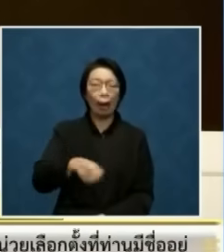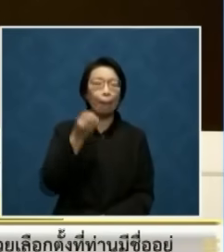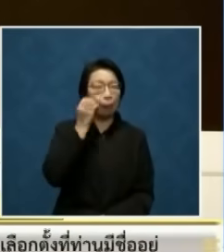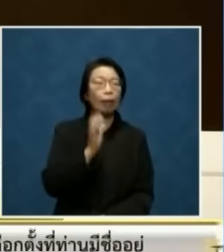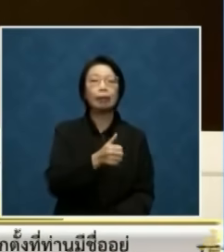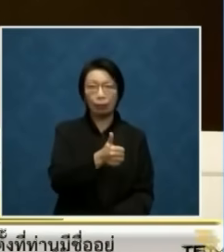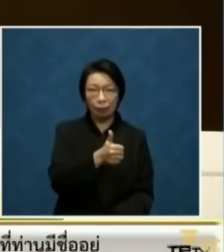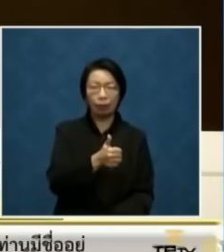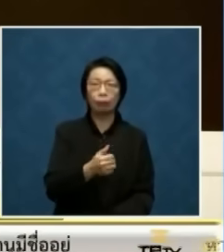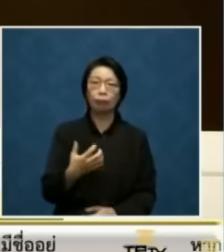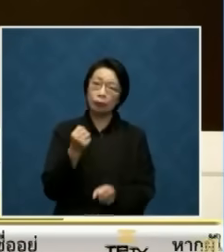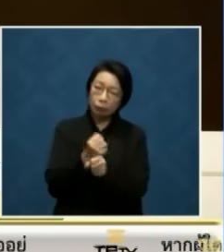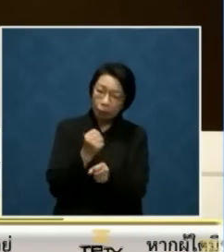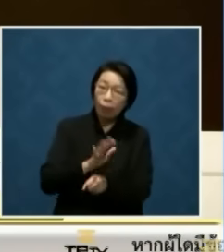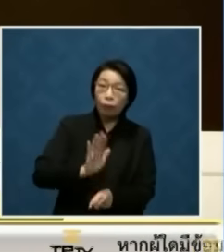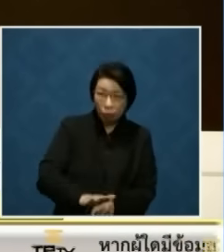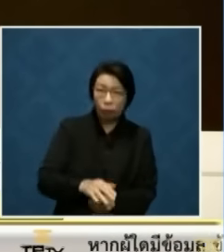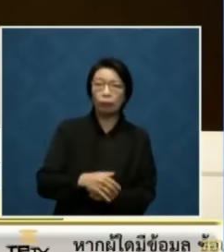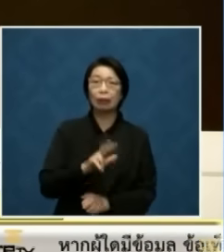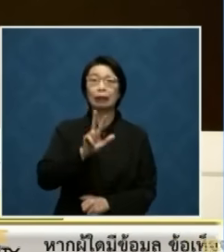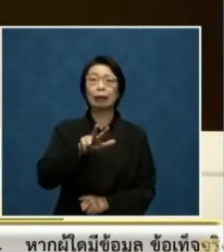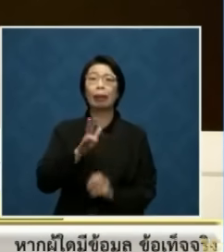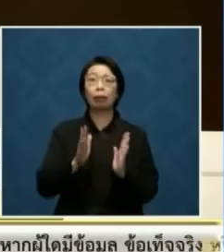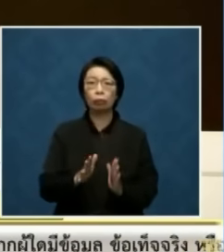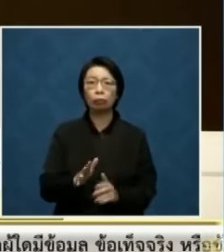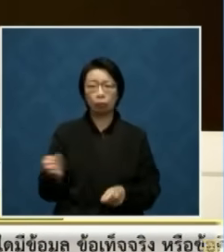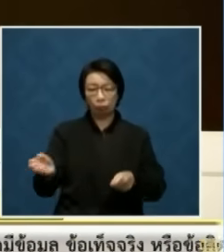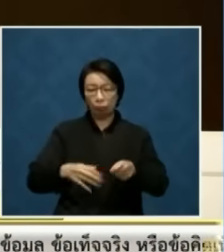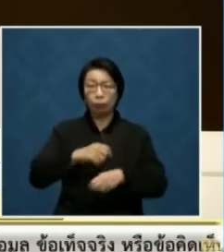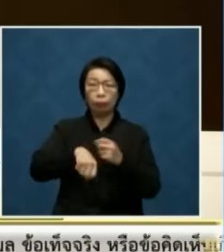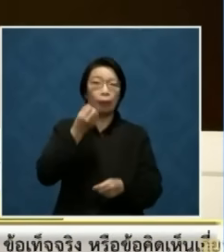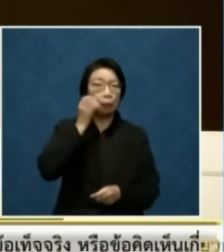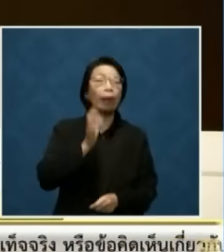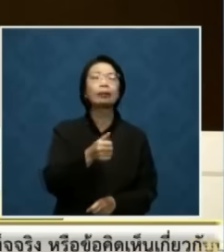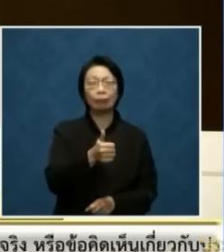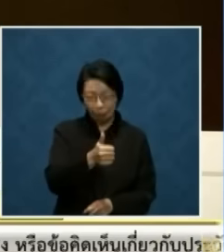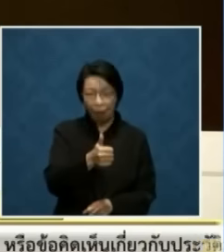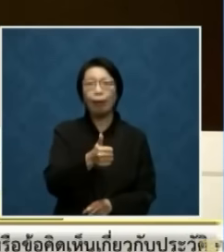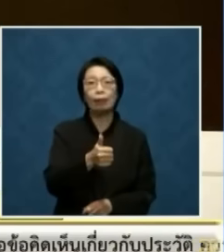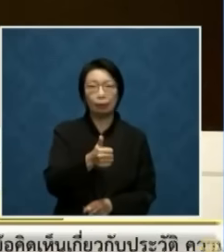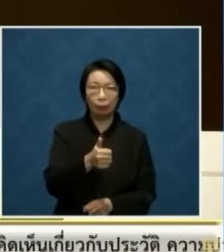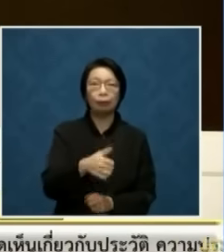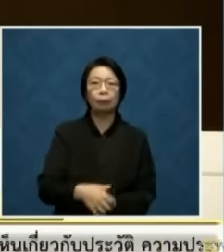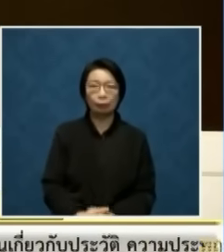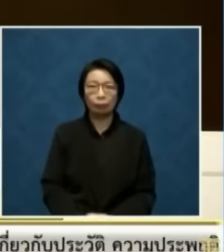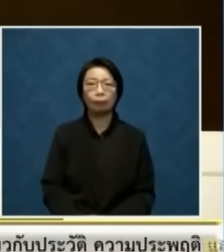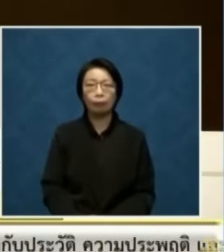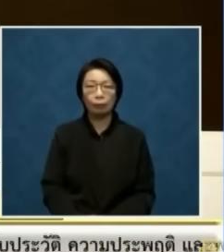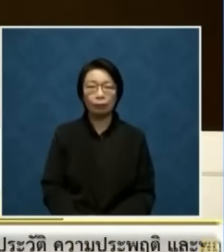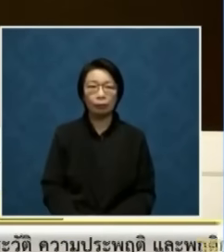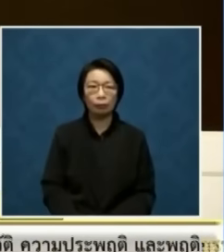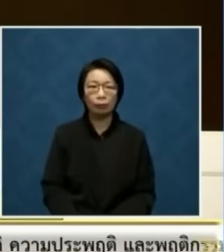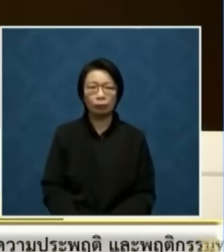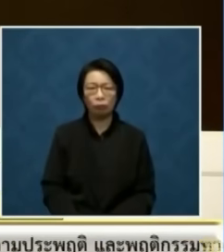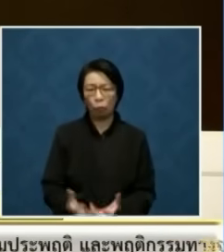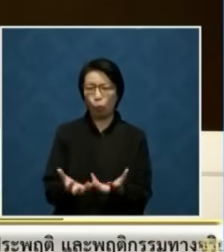มีห้องส่วนตัวสมาชิกอะไรต่างๆนานาก็มีการบอกบริจาคมันก็เหลือเพราะอาหารมันเยอะเดี๋ยวมันจะเน่าเปล่าๆทานไม่